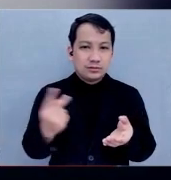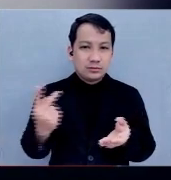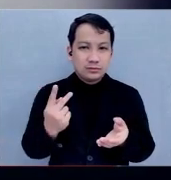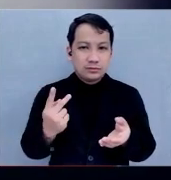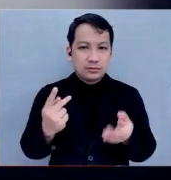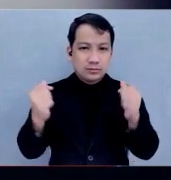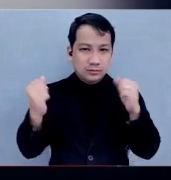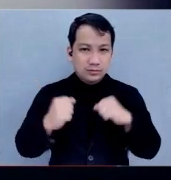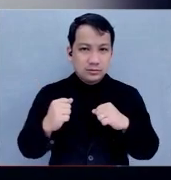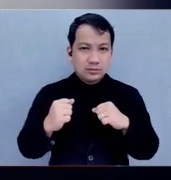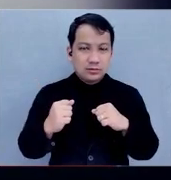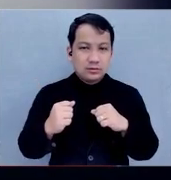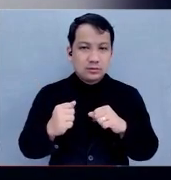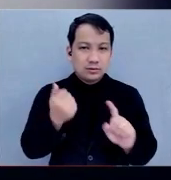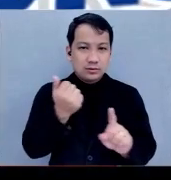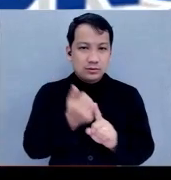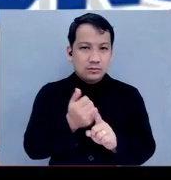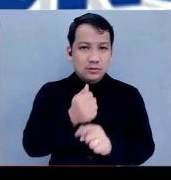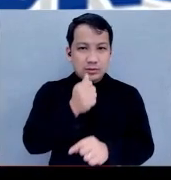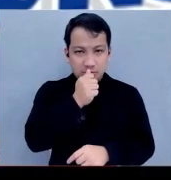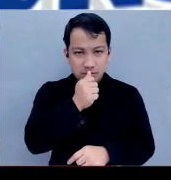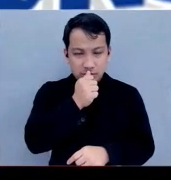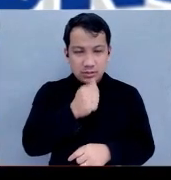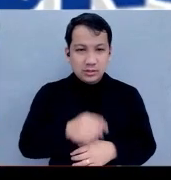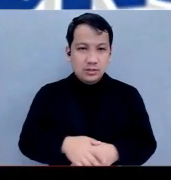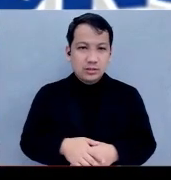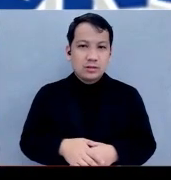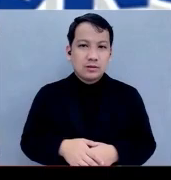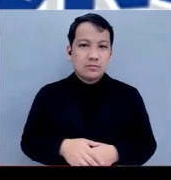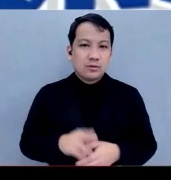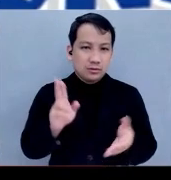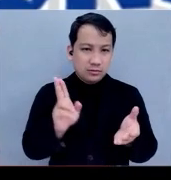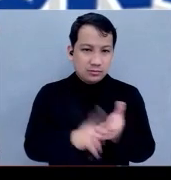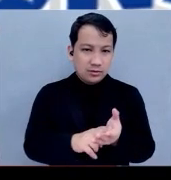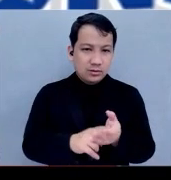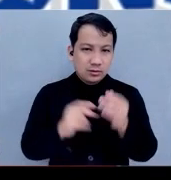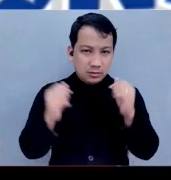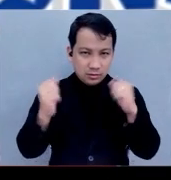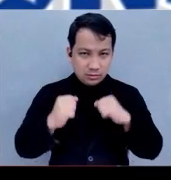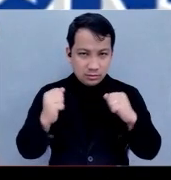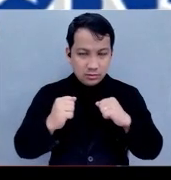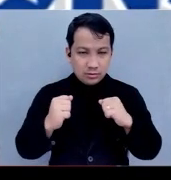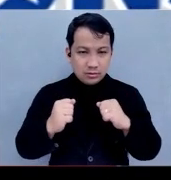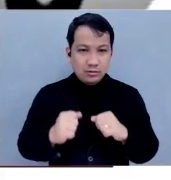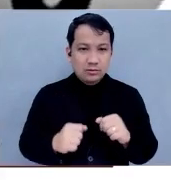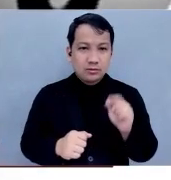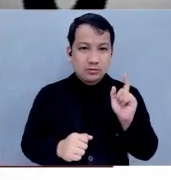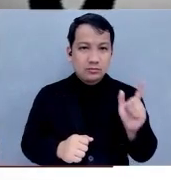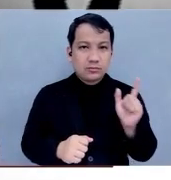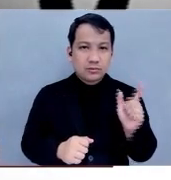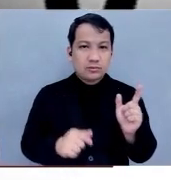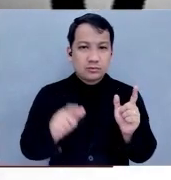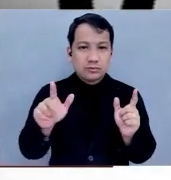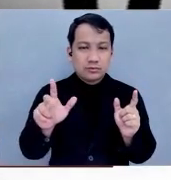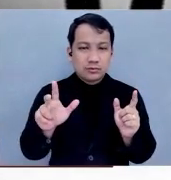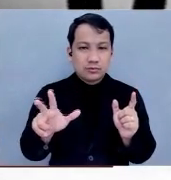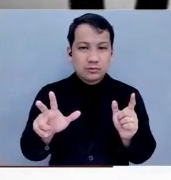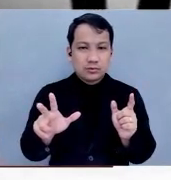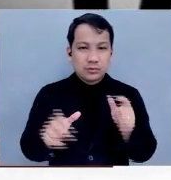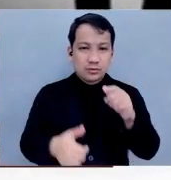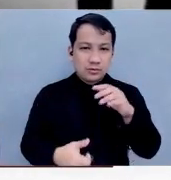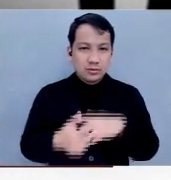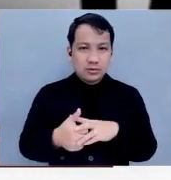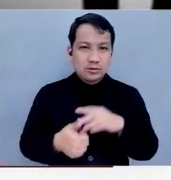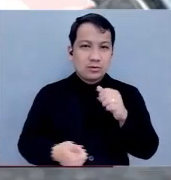na isisikreto ito. Mayroon pa nga silang pininamang agreement na sa 2032 pa raw i-reveal ang kanilang